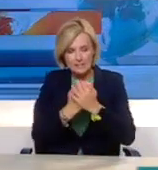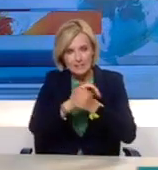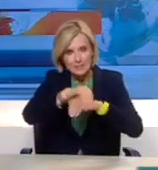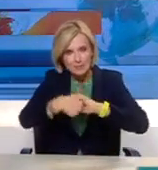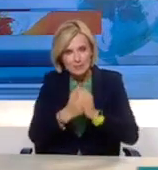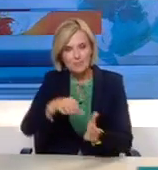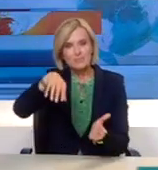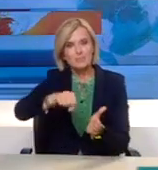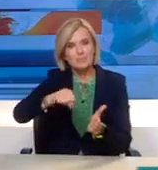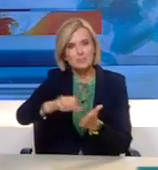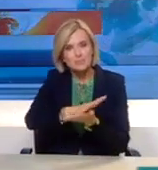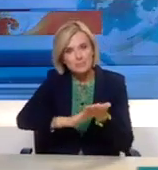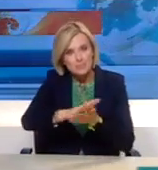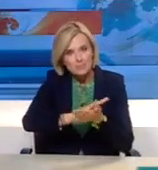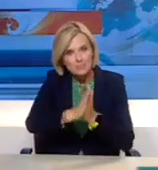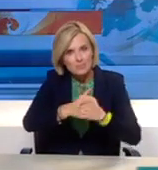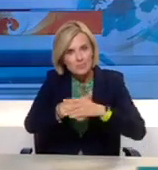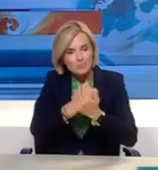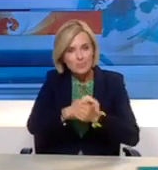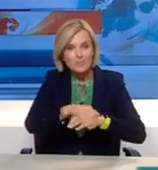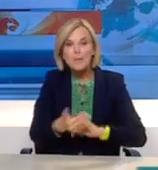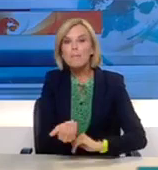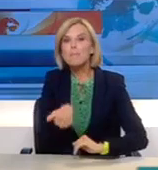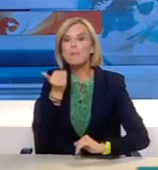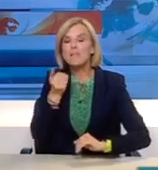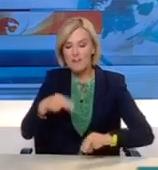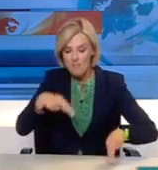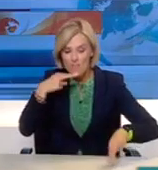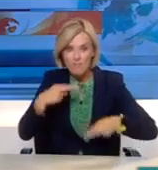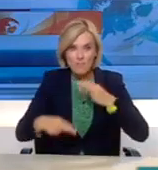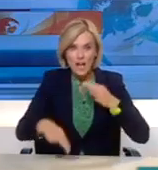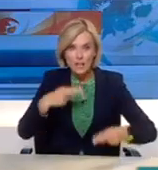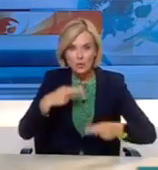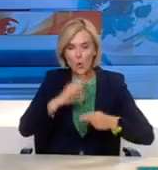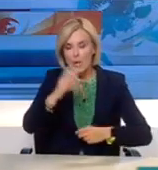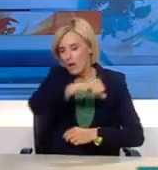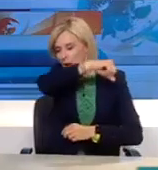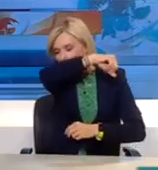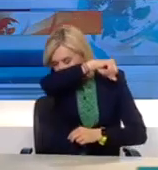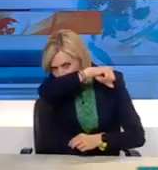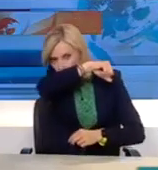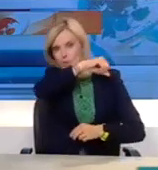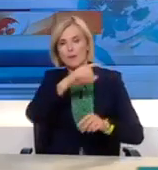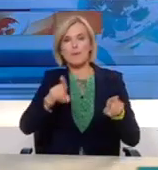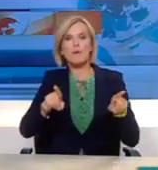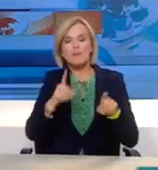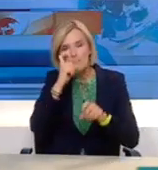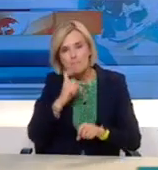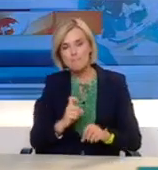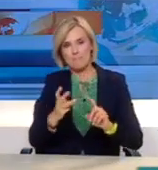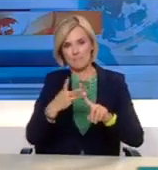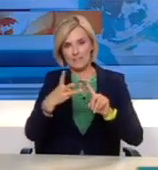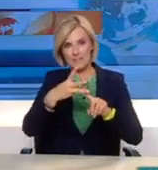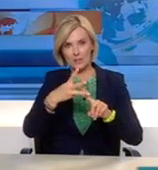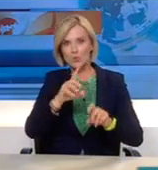να εφαρμόζουμε την υγιεινή με αλκοολικό διάλειμμα πριν το φαγητό, να καλύπτουμε το βήχα ή το φτάρινγμα με το εσωτερικό του αγκώνα και